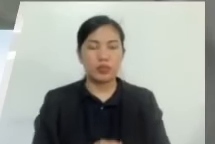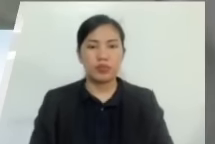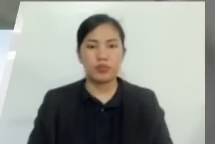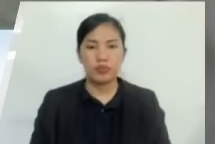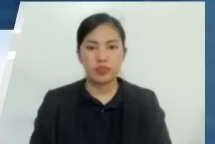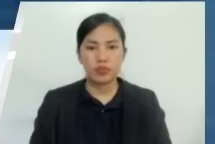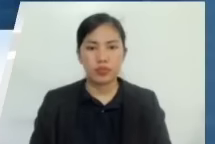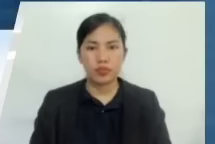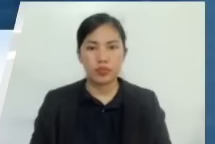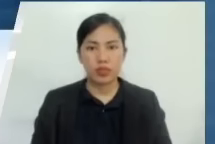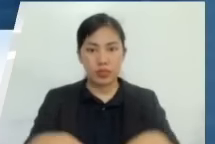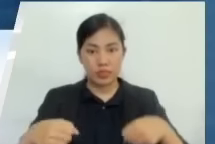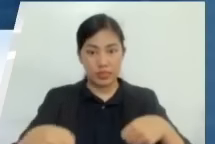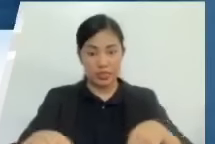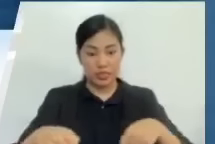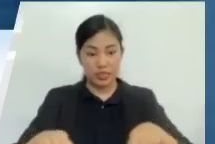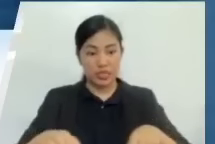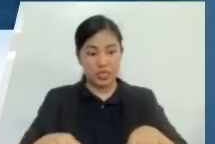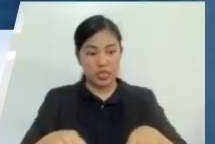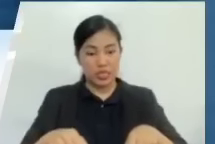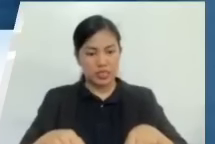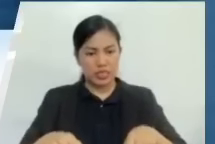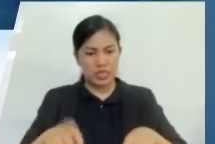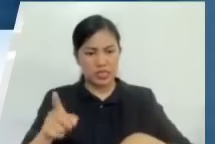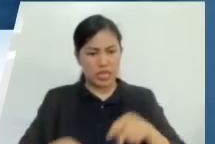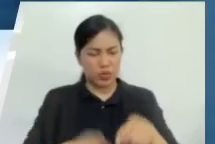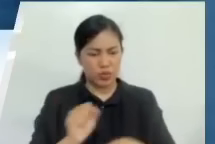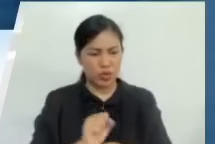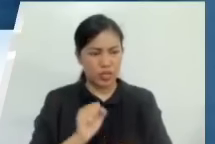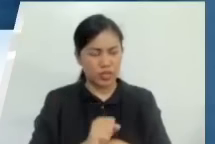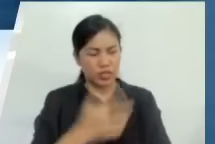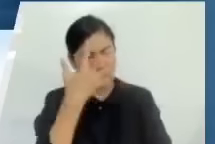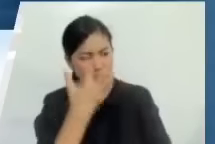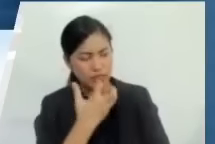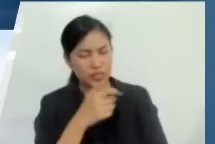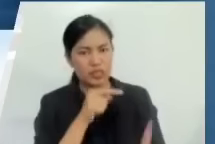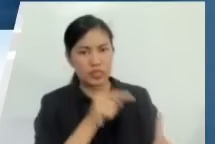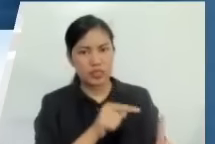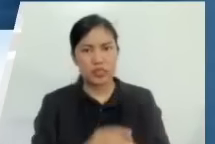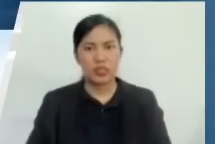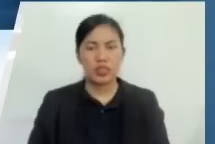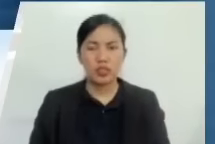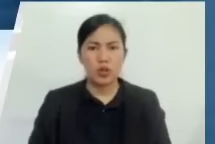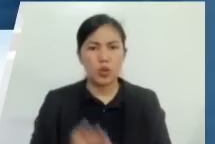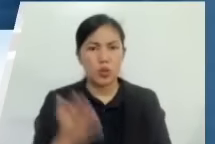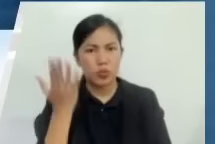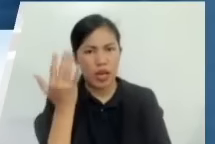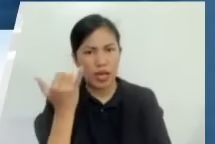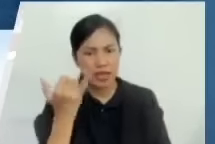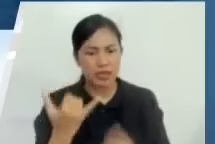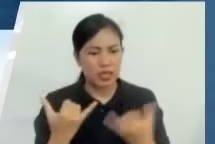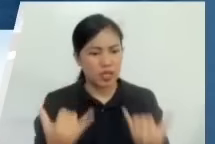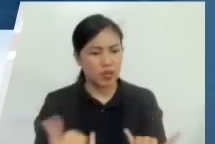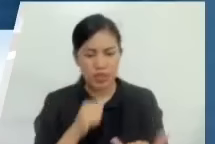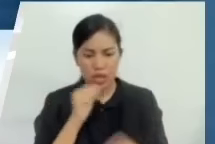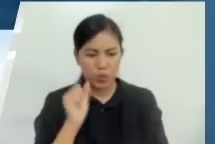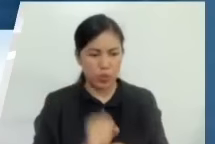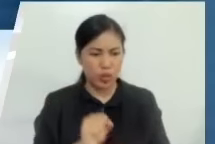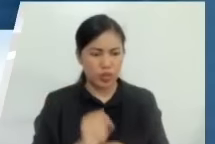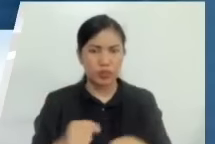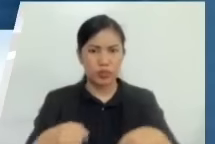ng suspect yung motor. Kaya nagalit siya dun sa biktima, bakit daw hindi na umaandar yung motor niya at